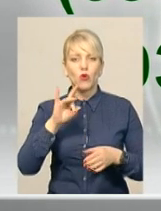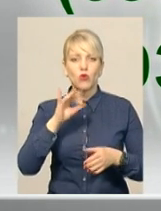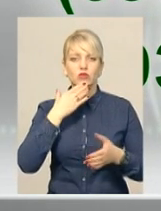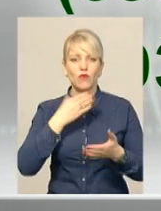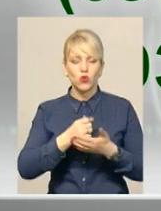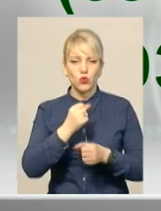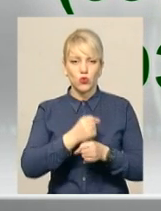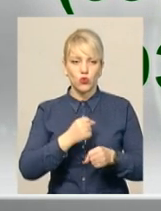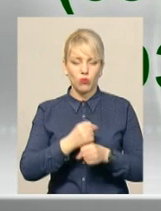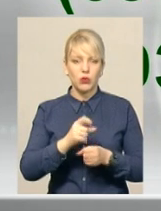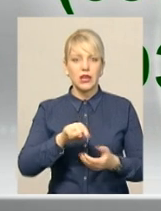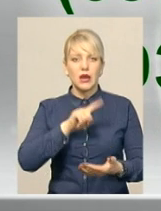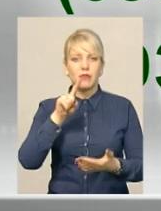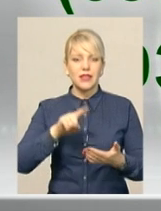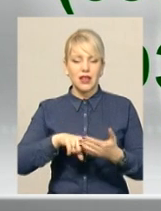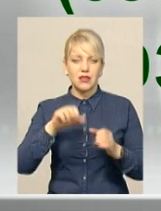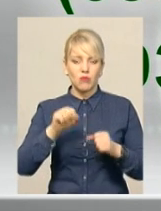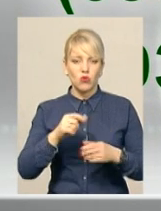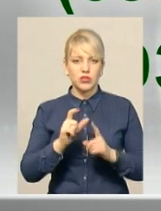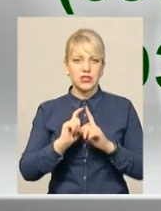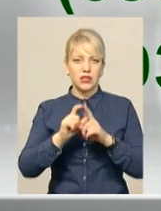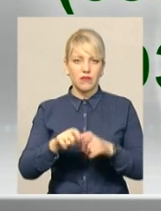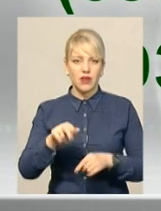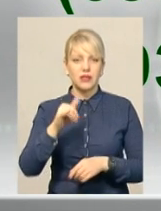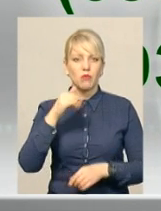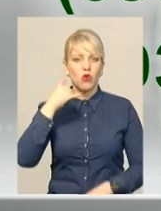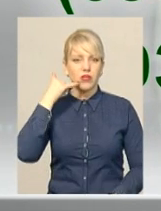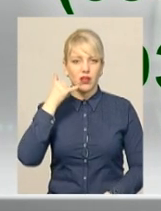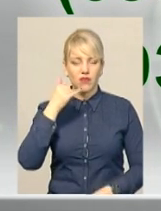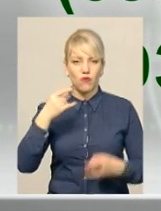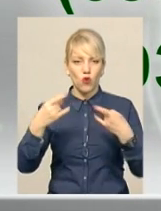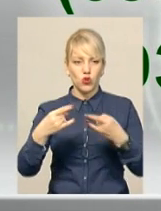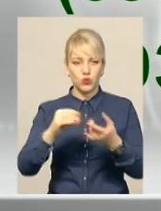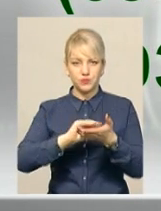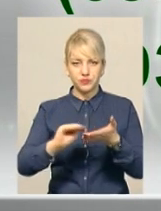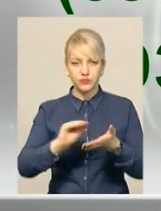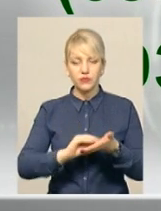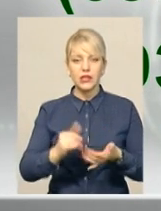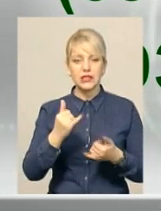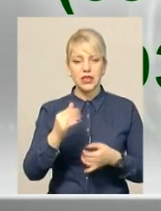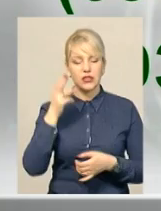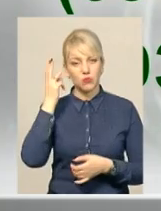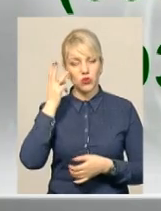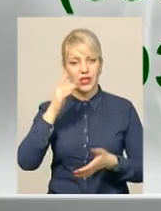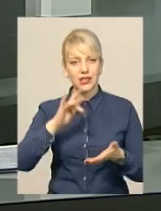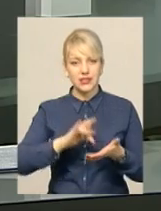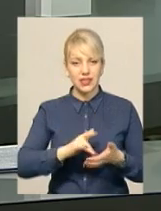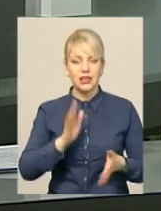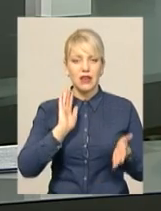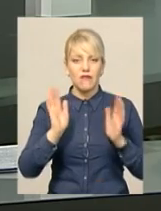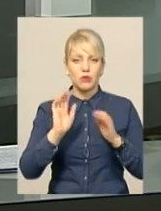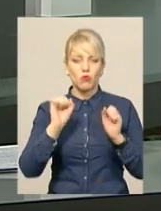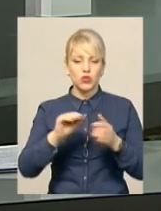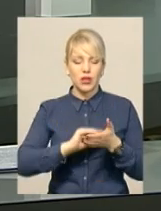Ставити їх можете, зателефонувавши за номерами, які ви бачите на екрані. А вже зараз на сторінці «Поділля Центр» у Фейсбук пишіть свої коментарі